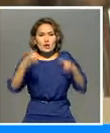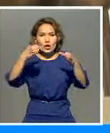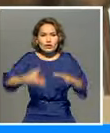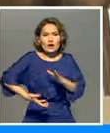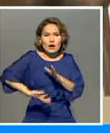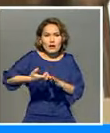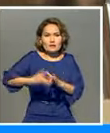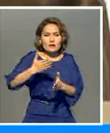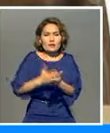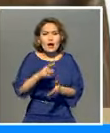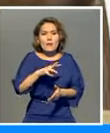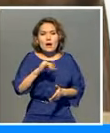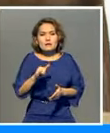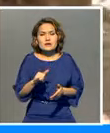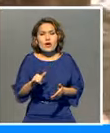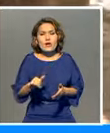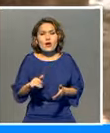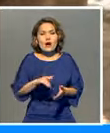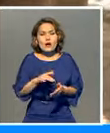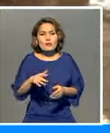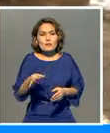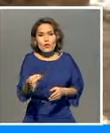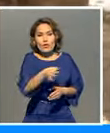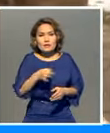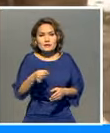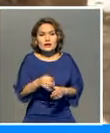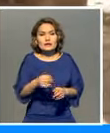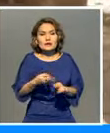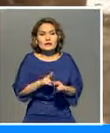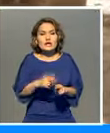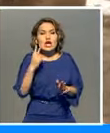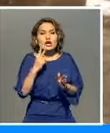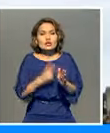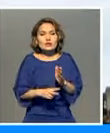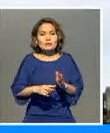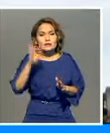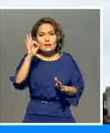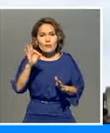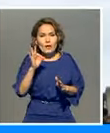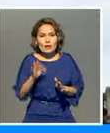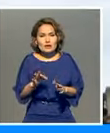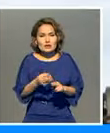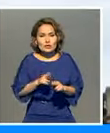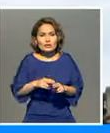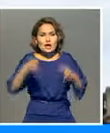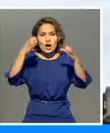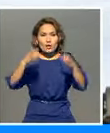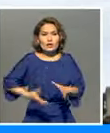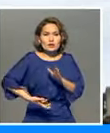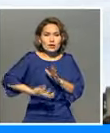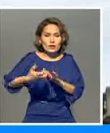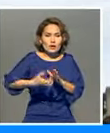жатыр. Маңғыстауда тізімге алынған 5,500 құдық бар. Оның 70% жарамсыз. Мемлекеттік бағдарлама арқылы осы ескі